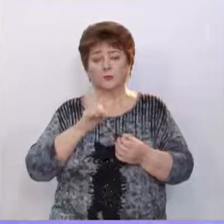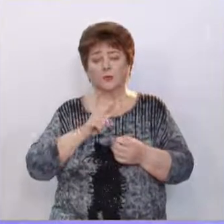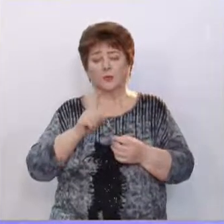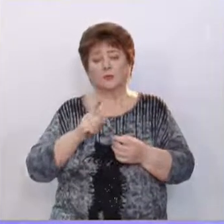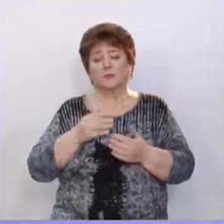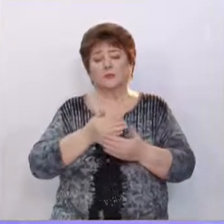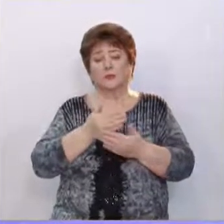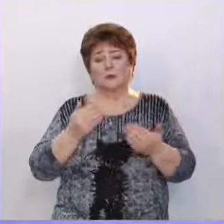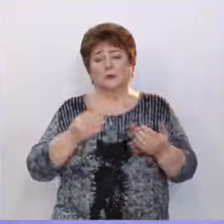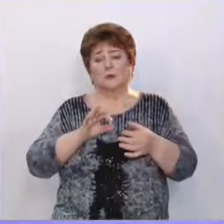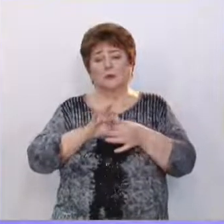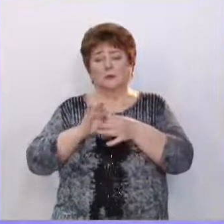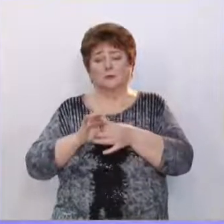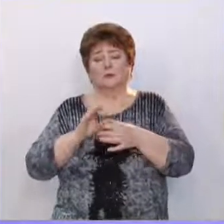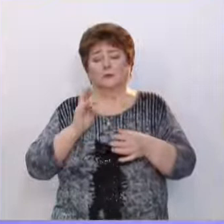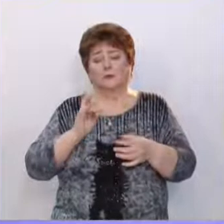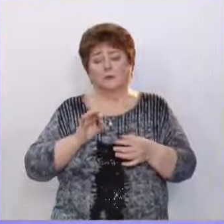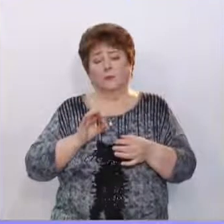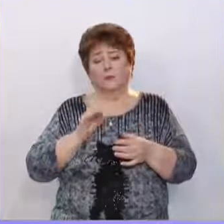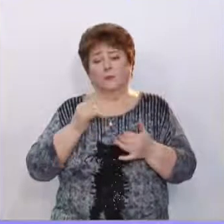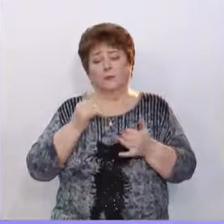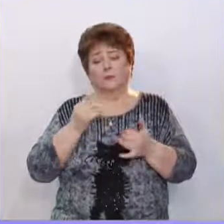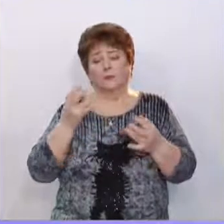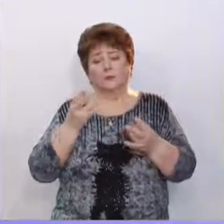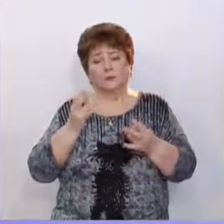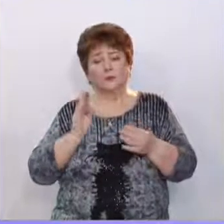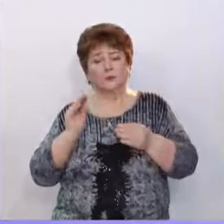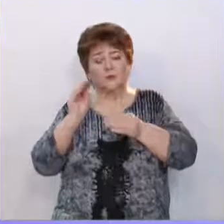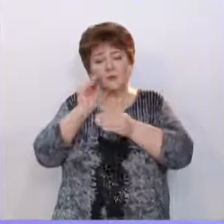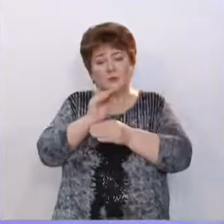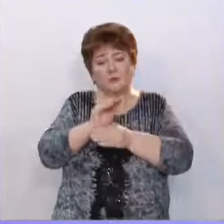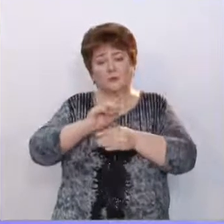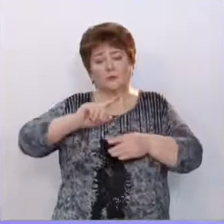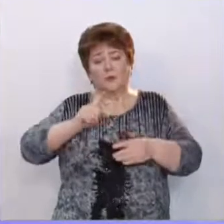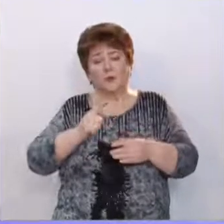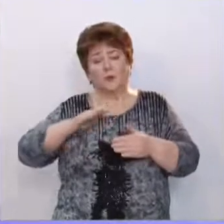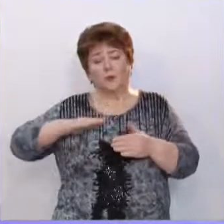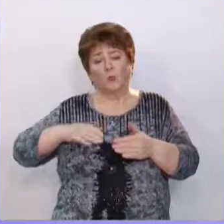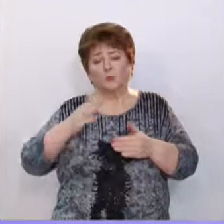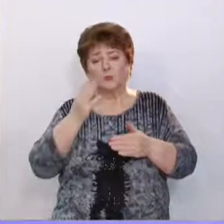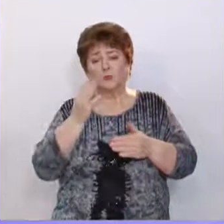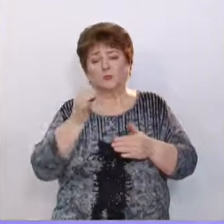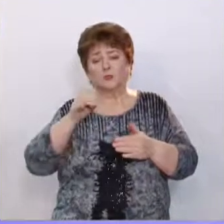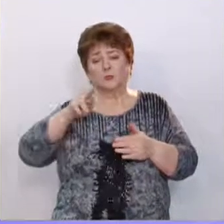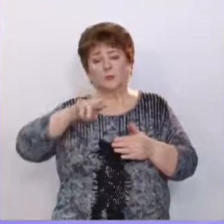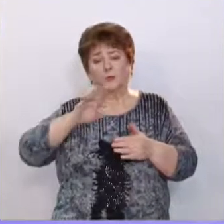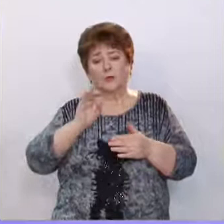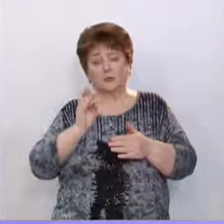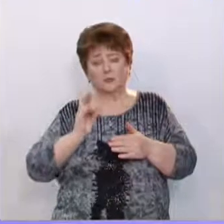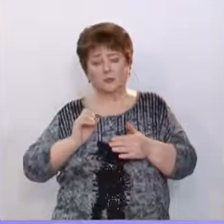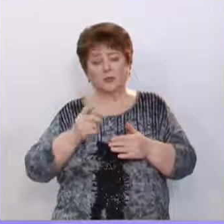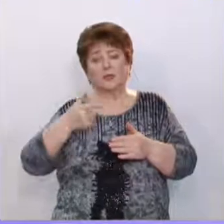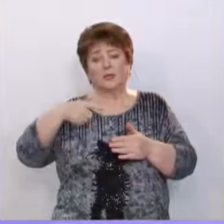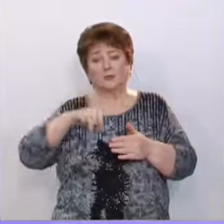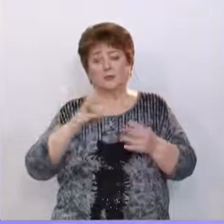наше предложение, но уже с расставленными мягкими знаками после шипящих, там,